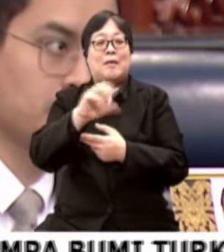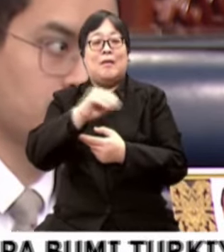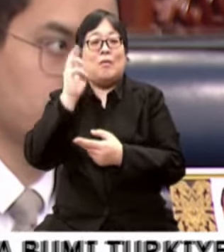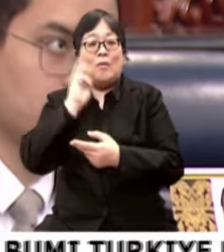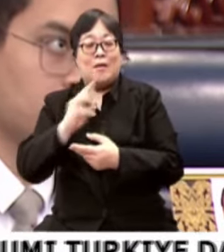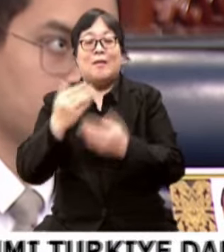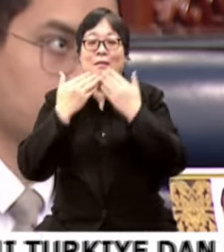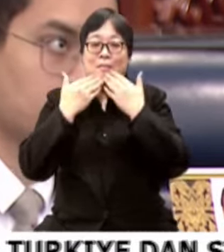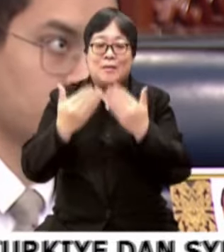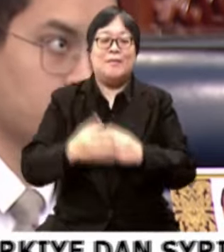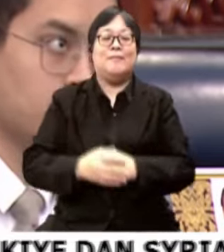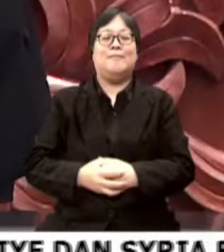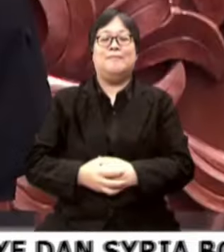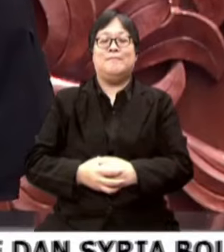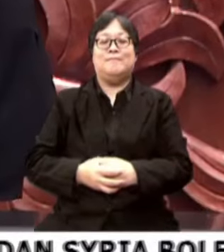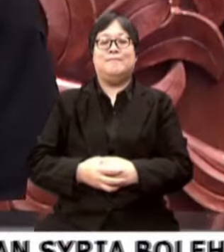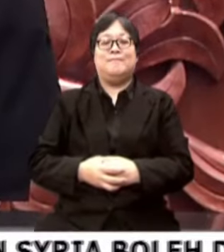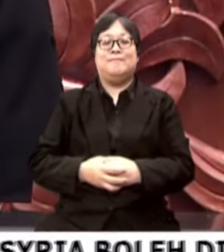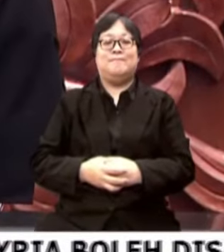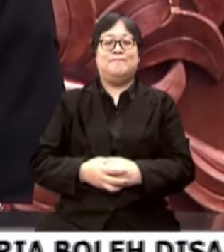penjelasan terima kasih